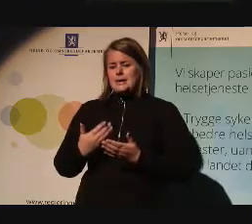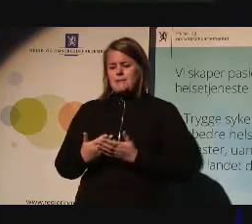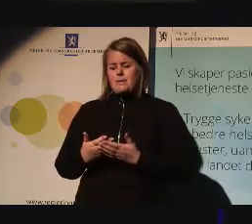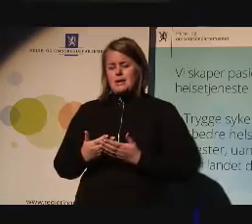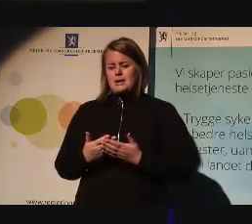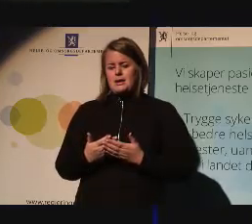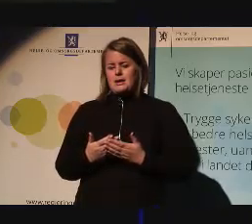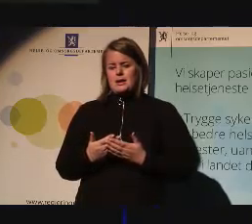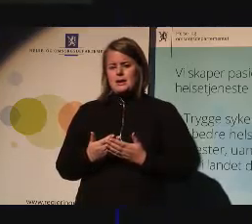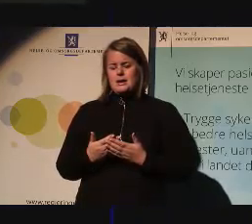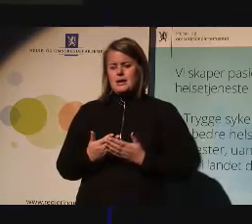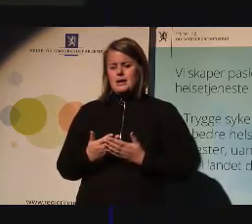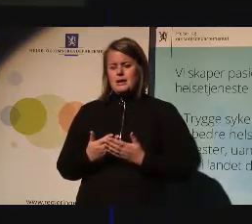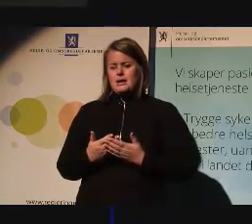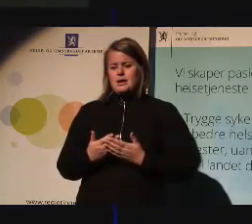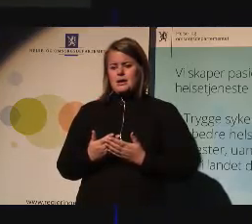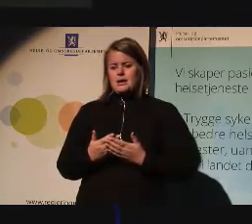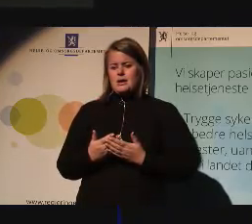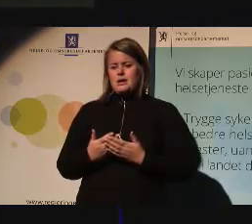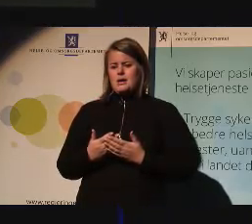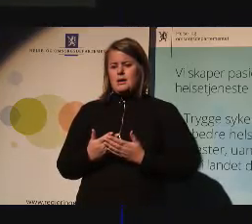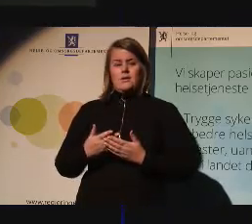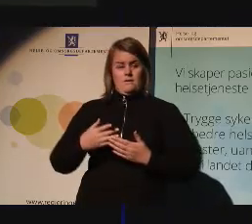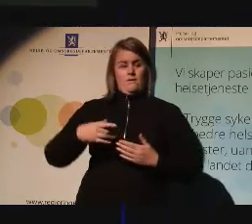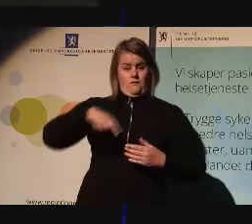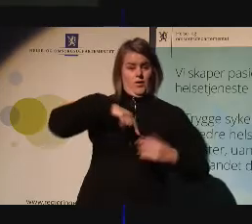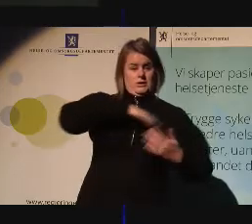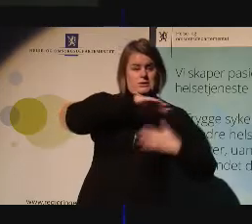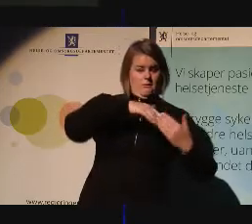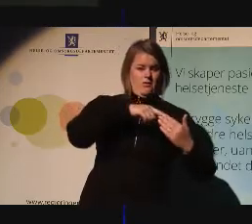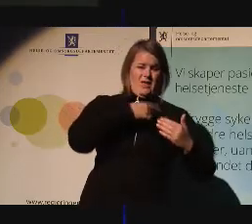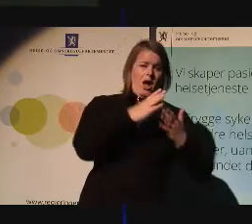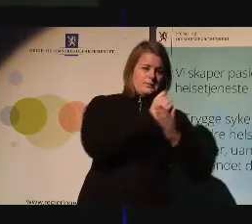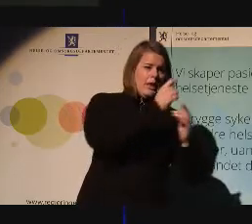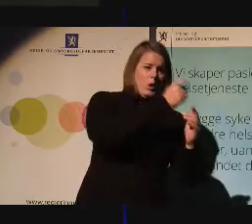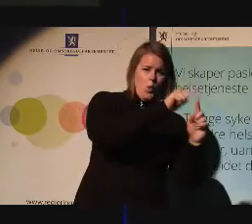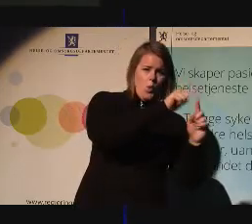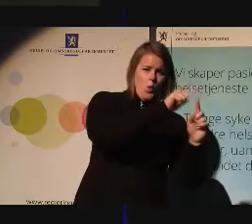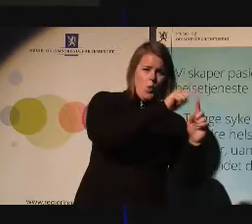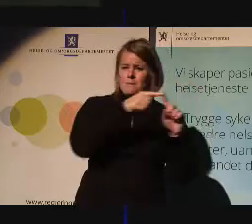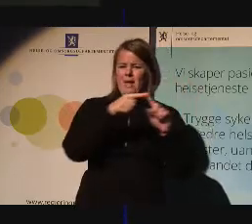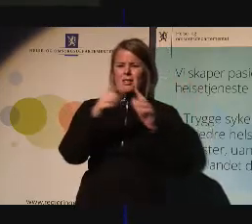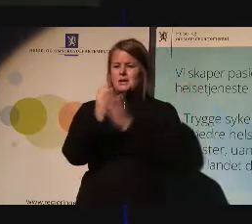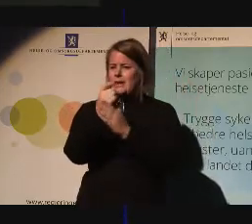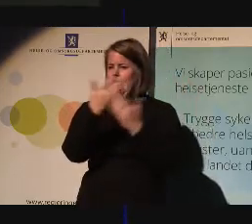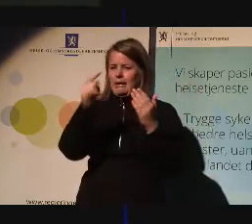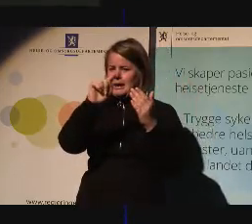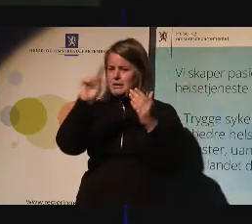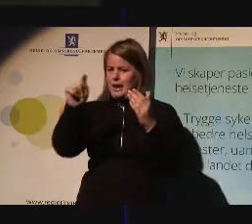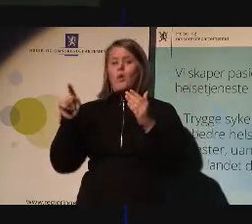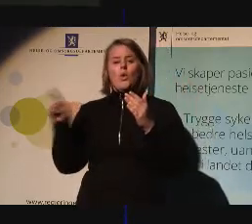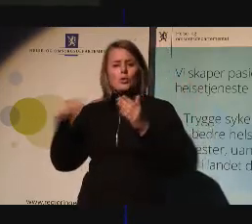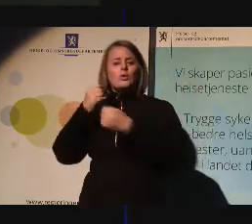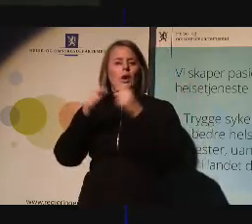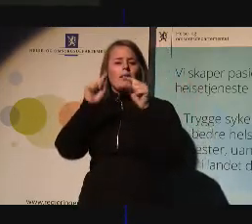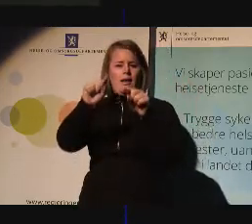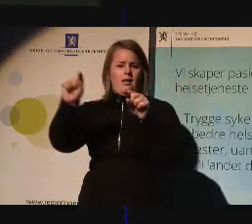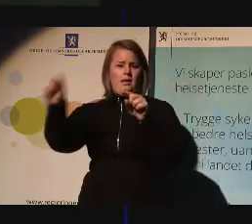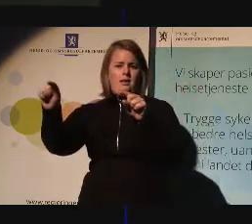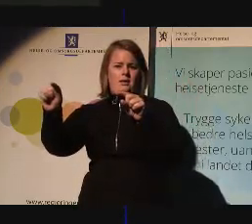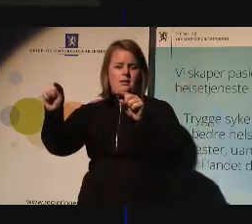som er helt uakseptabelt i vårt samfunn å gjøre. Vi vil ikke ha det slik. Og det førte